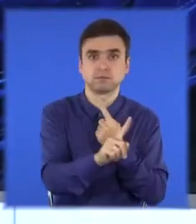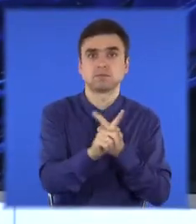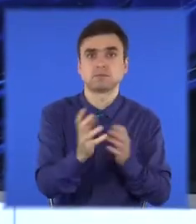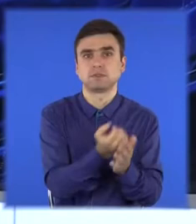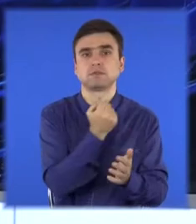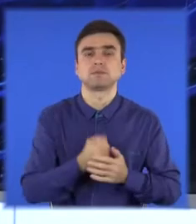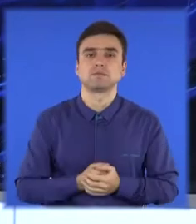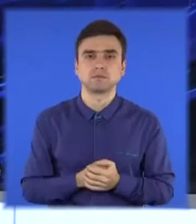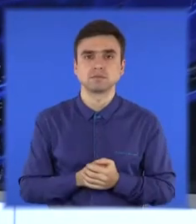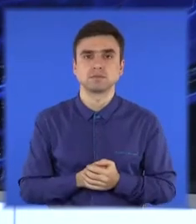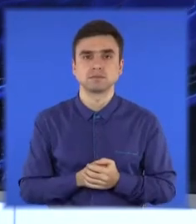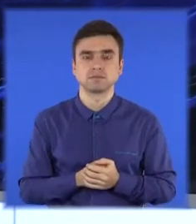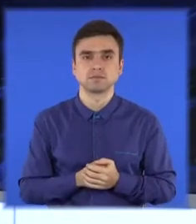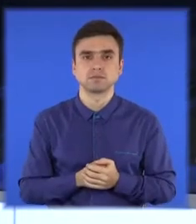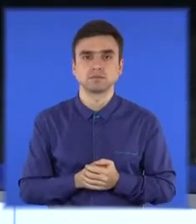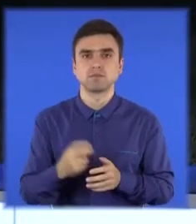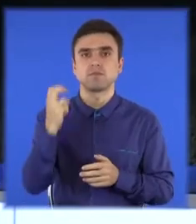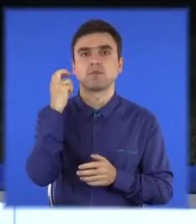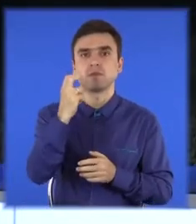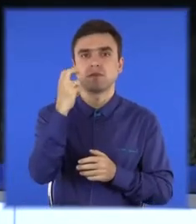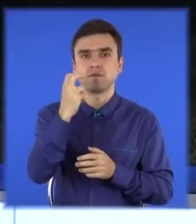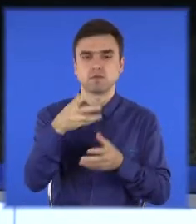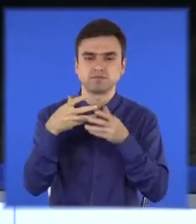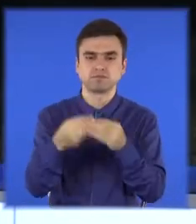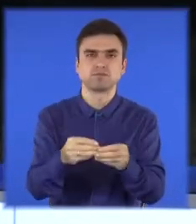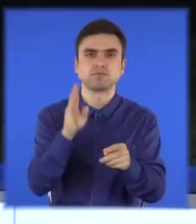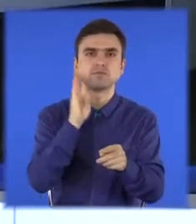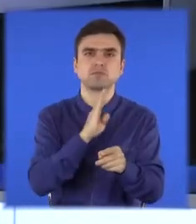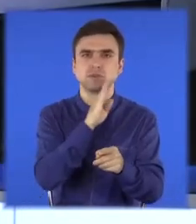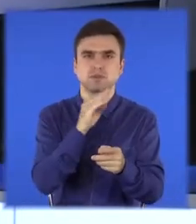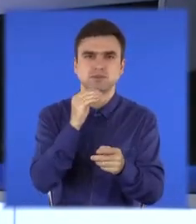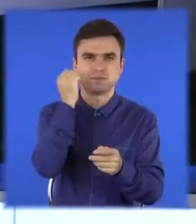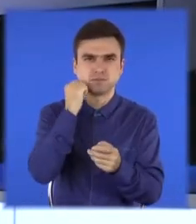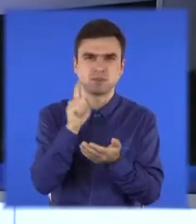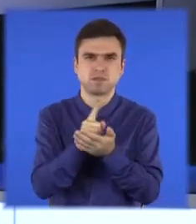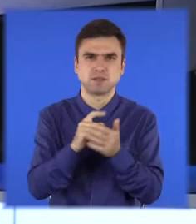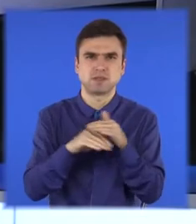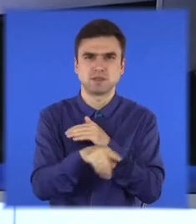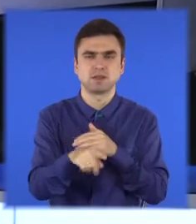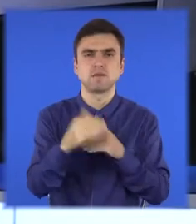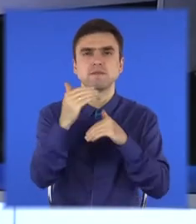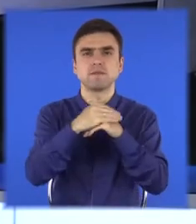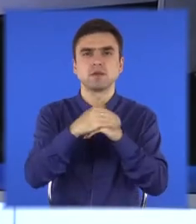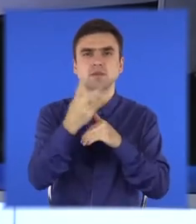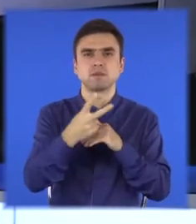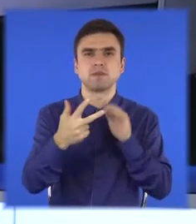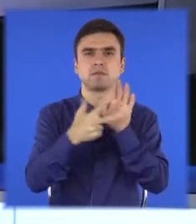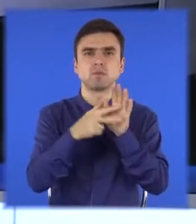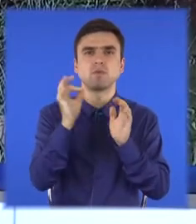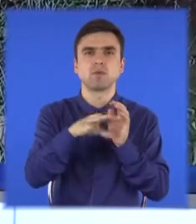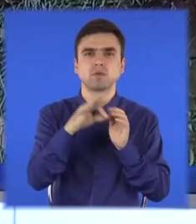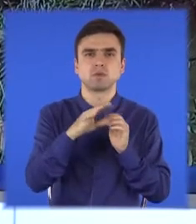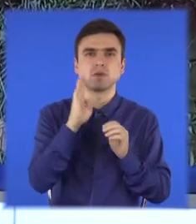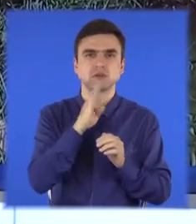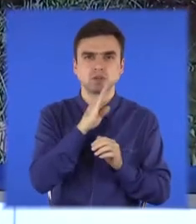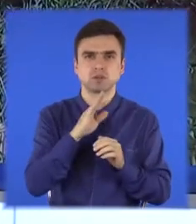Трамвай наїхав на пенсіонерку. Жінка залишилася без ноги. Подія трапилася ввечері 28 жовтня в Інгулецькому